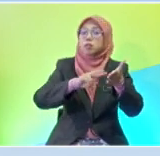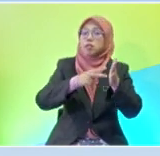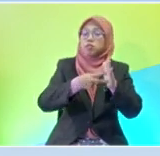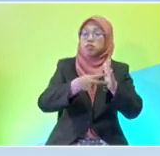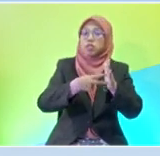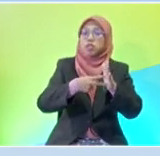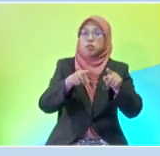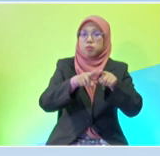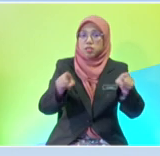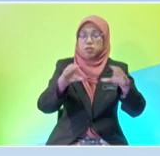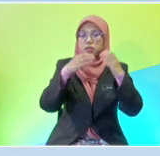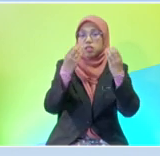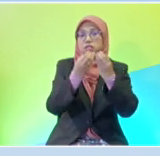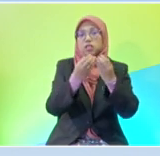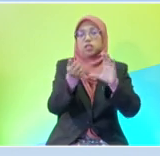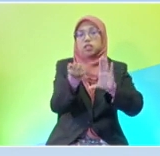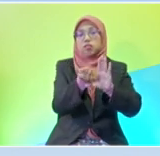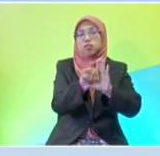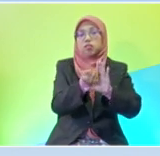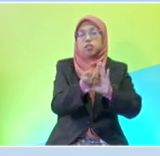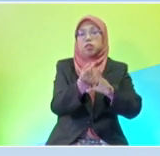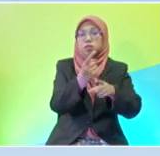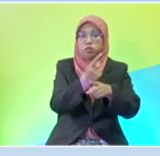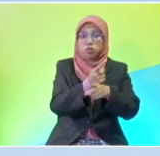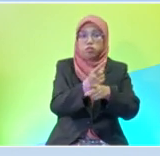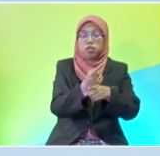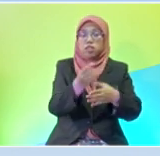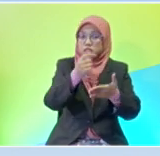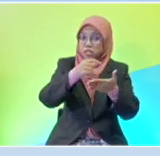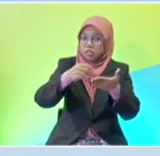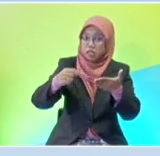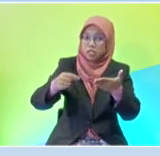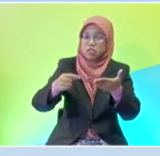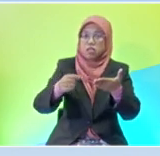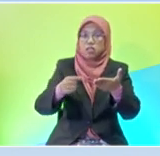sepatu dicatat untuk bagian debit belanja